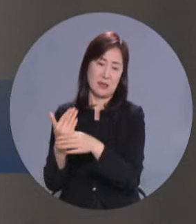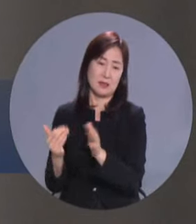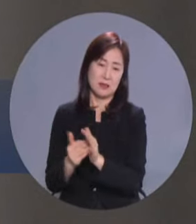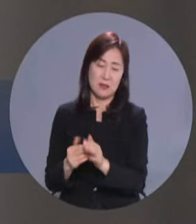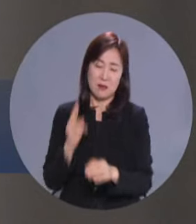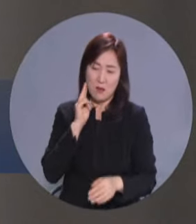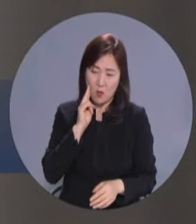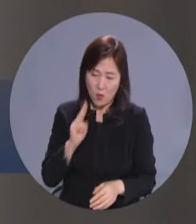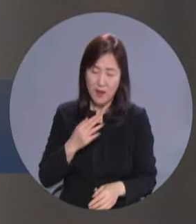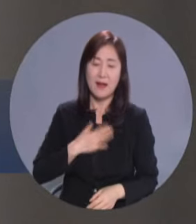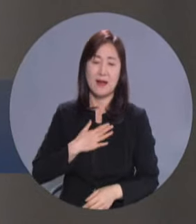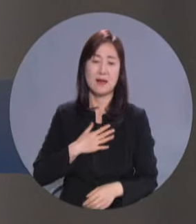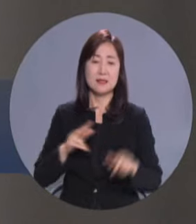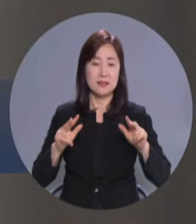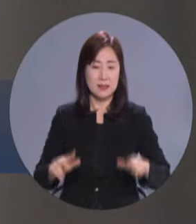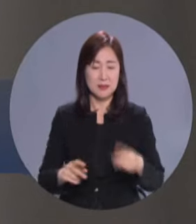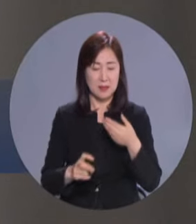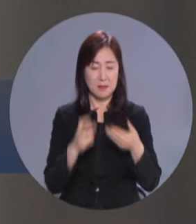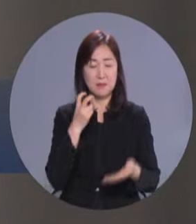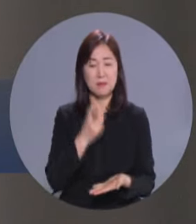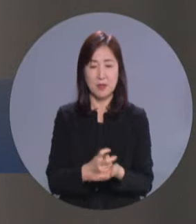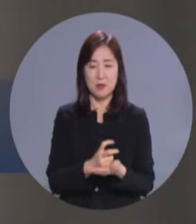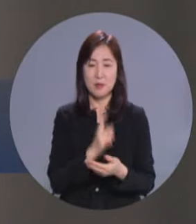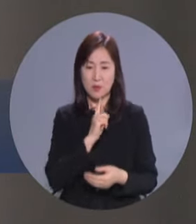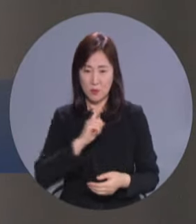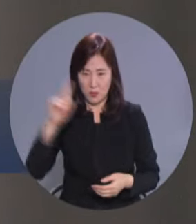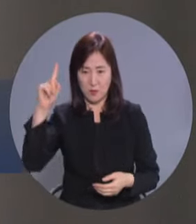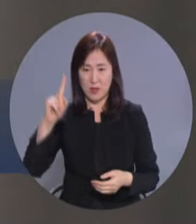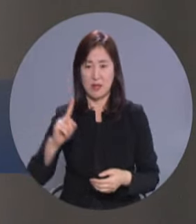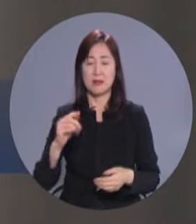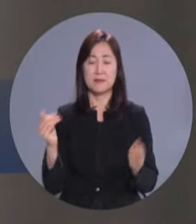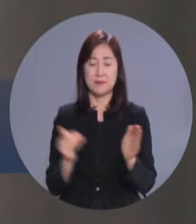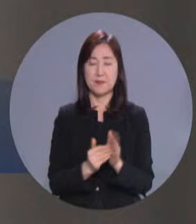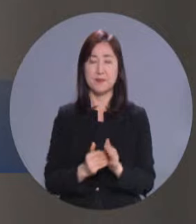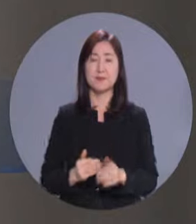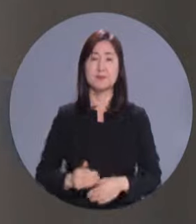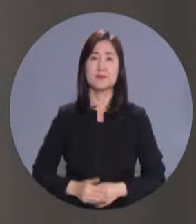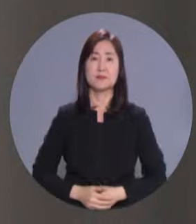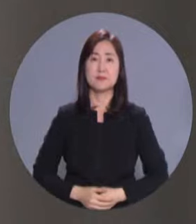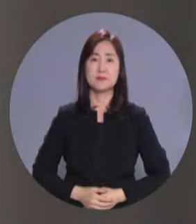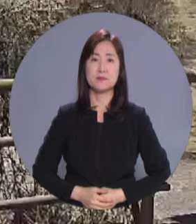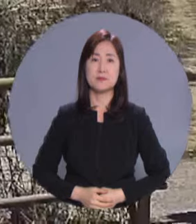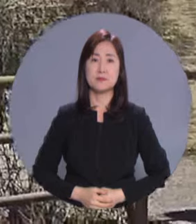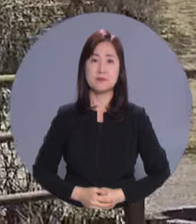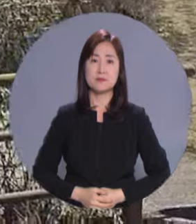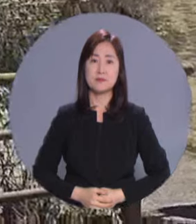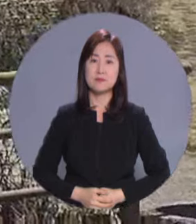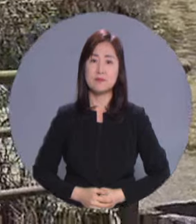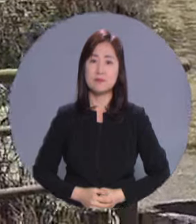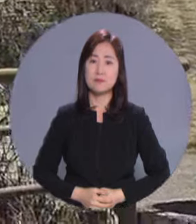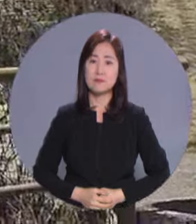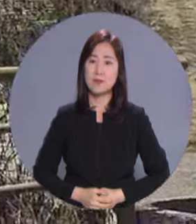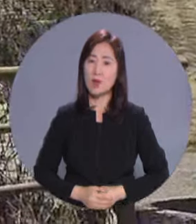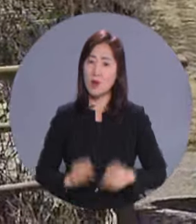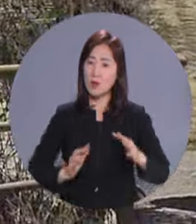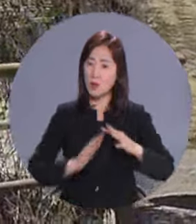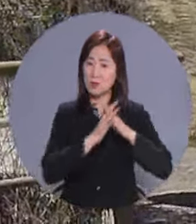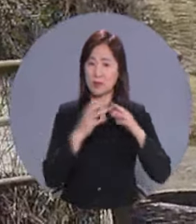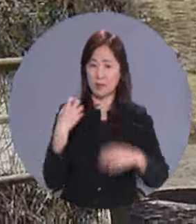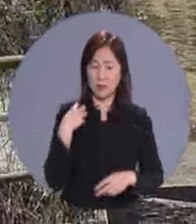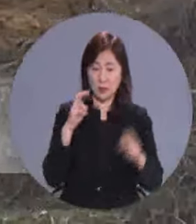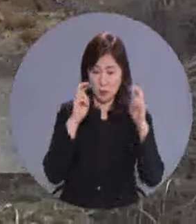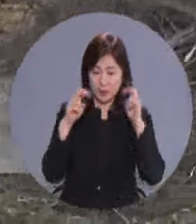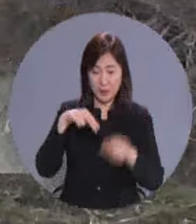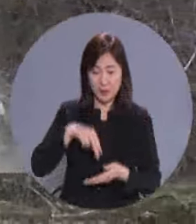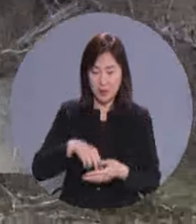심각성을 감안해서 법적 검 통해서 고발조치 그렇게 하겠습니다 한편 공사를 진행한 업체측